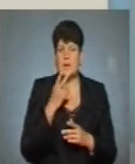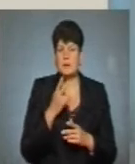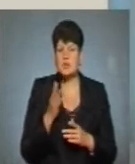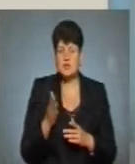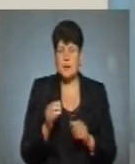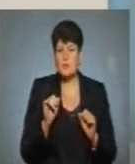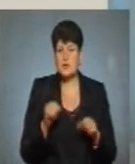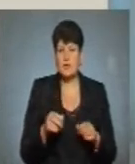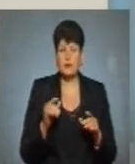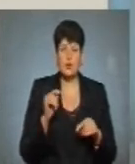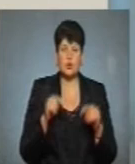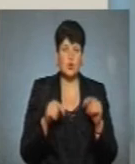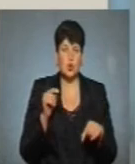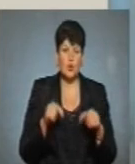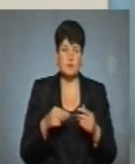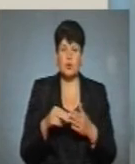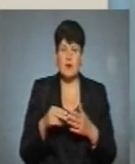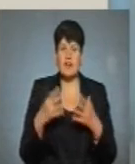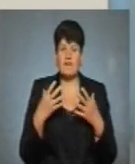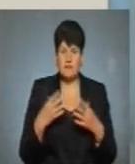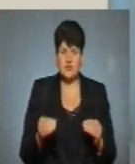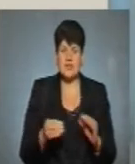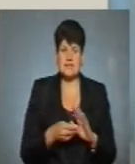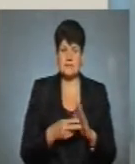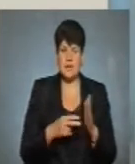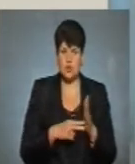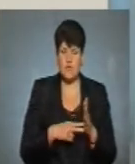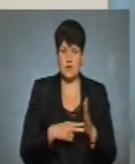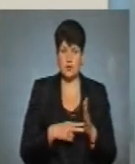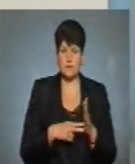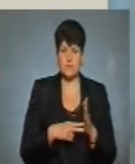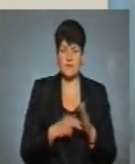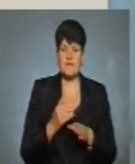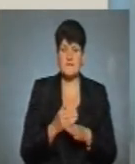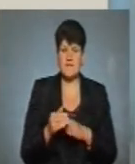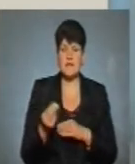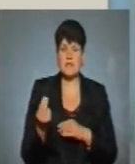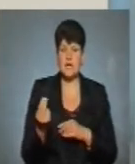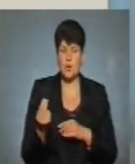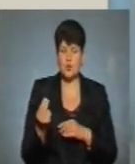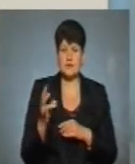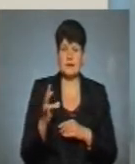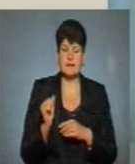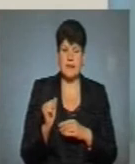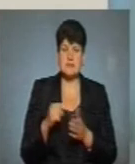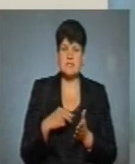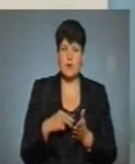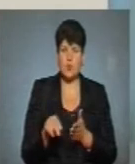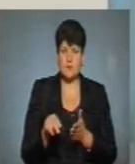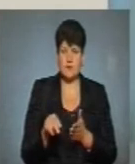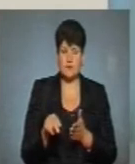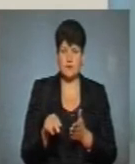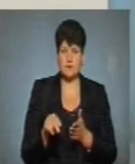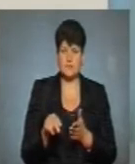ми закупляємо вже десь сплановано, виділити кошти на закупівлю